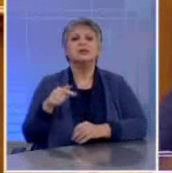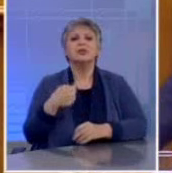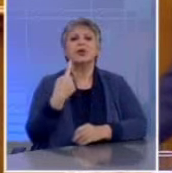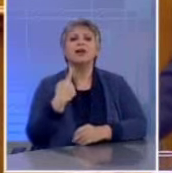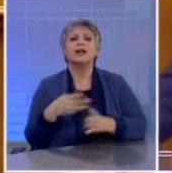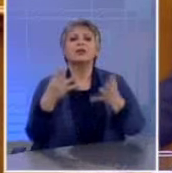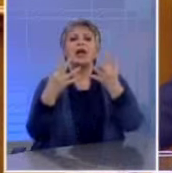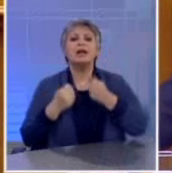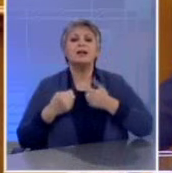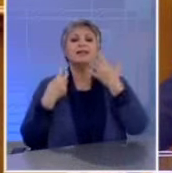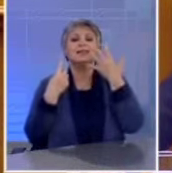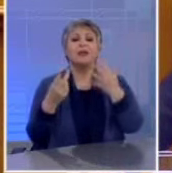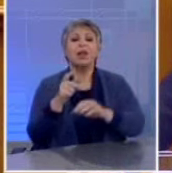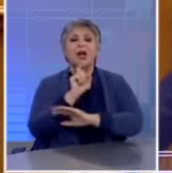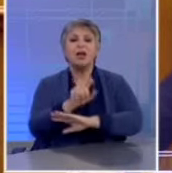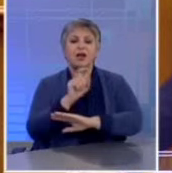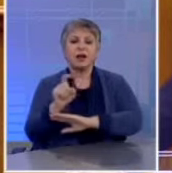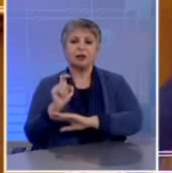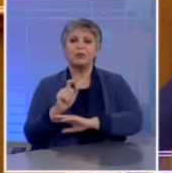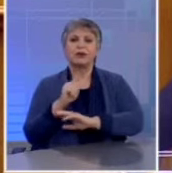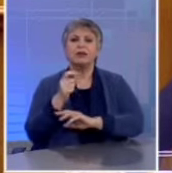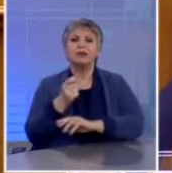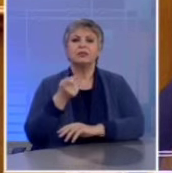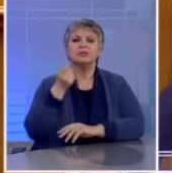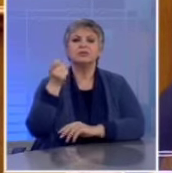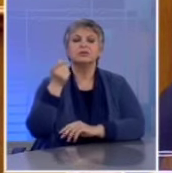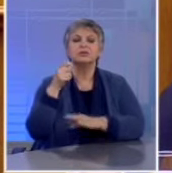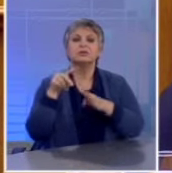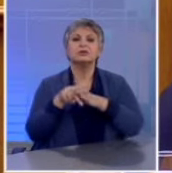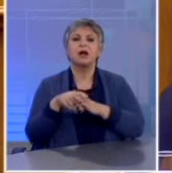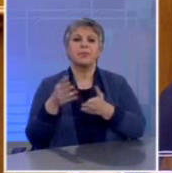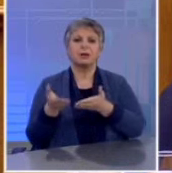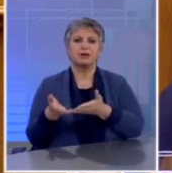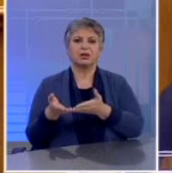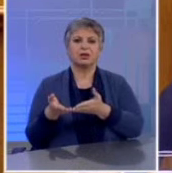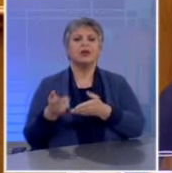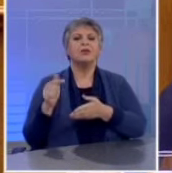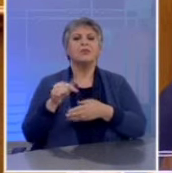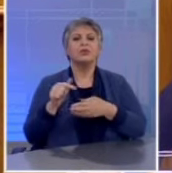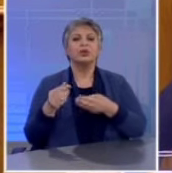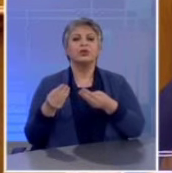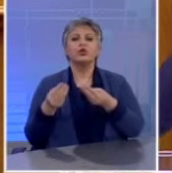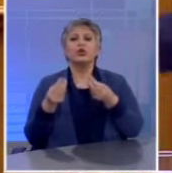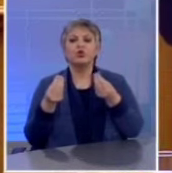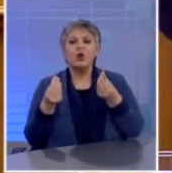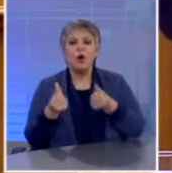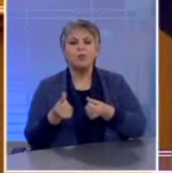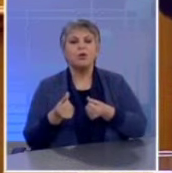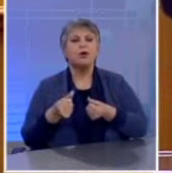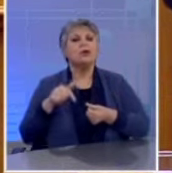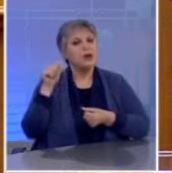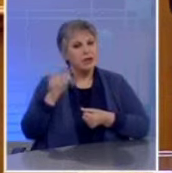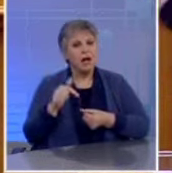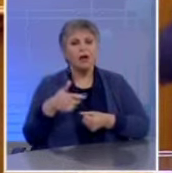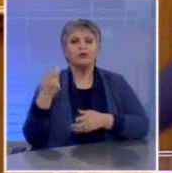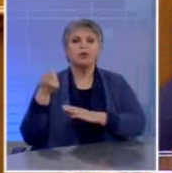από τράπεζες, το μεγαλύτερο μέρος των οποίων έχουν ληφθεί με αυτή την έολη εξασφάλιση των